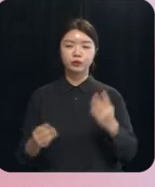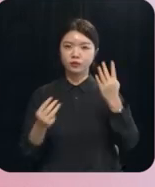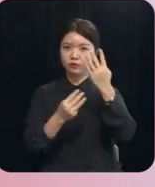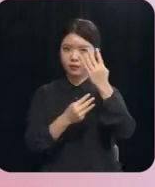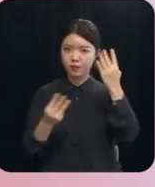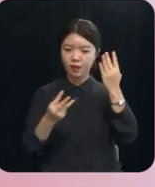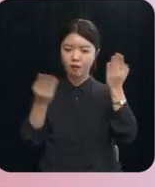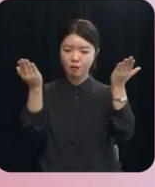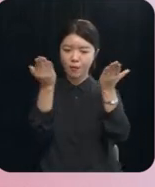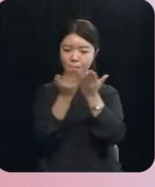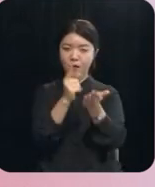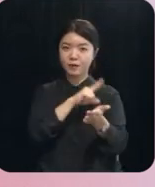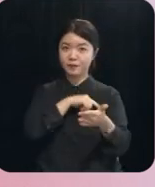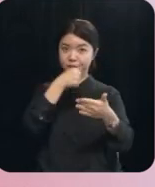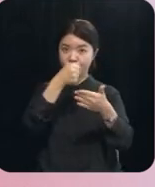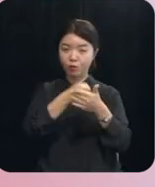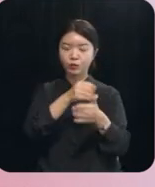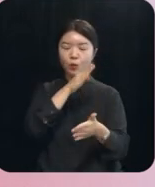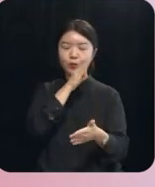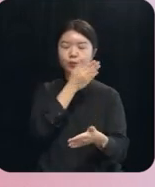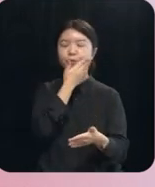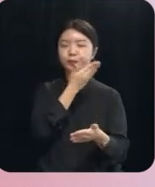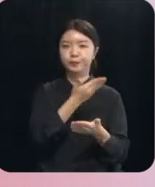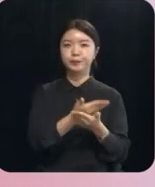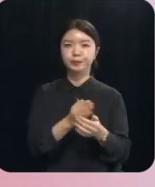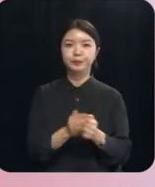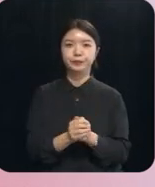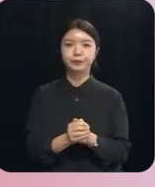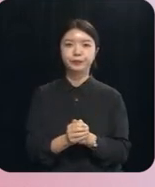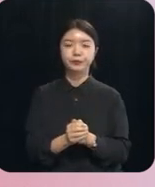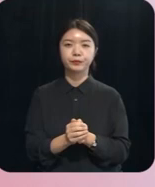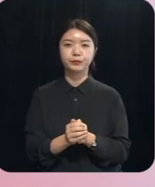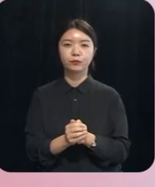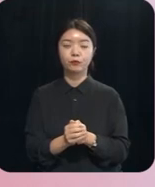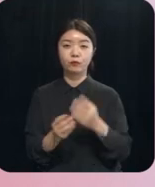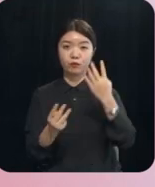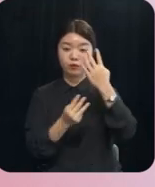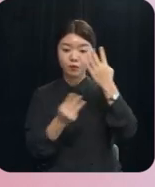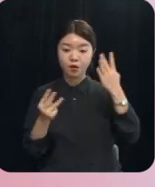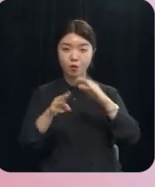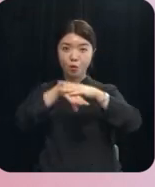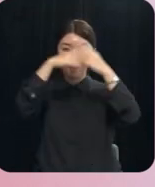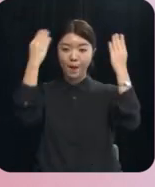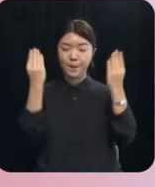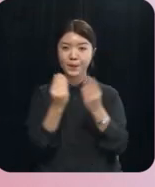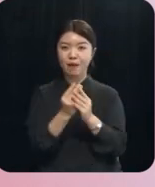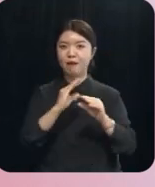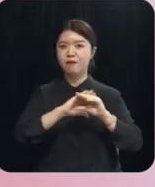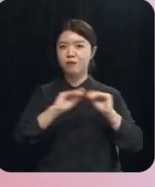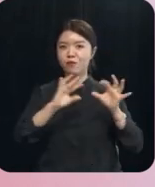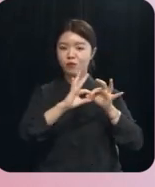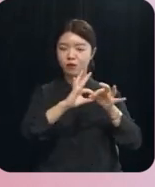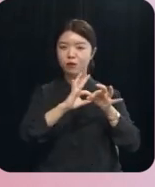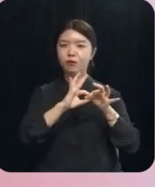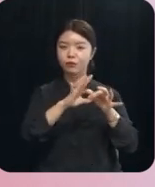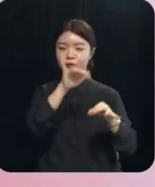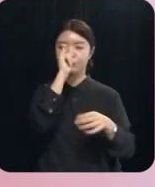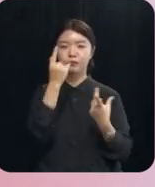4.3의 이름을 정하는 것은 매우 중요합니다. 어떻게 보게 되면은 4.3의 완전한 해결과도 관련이